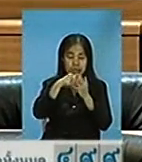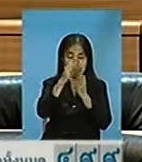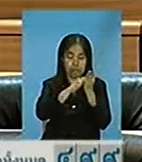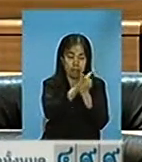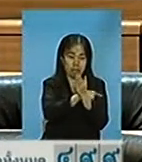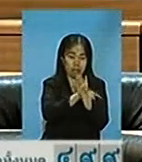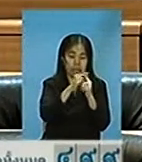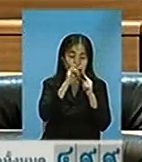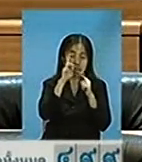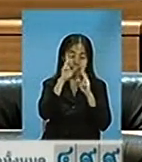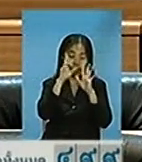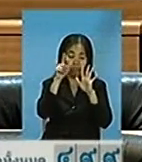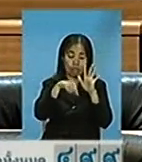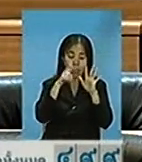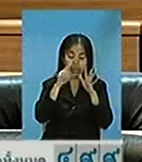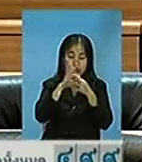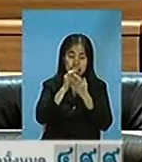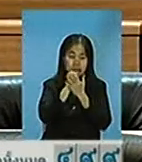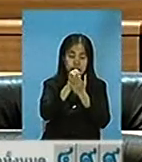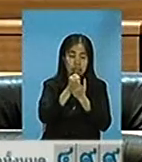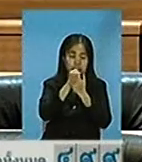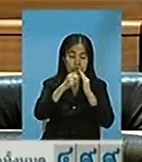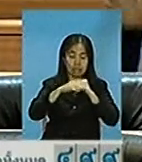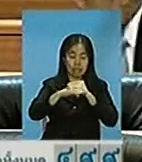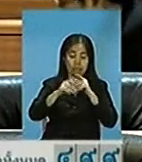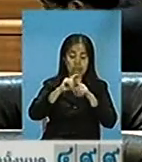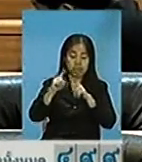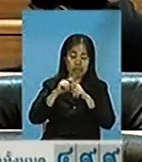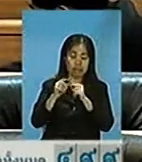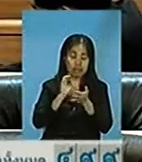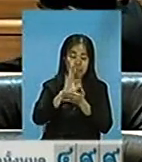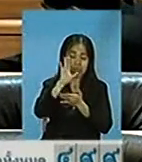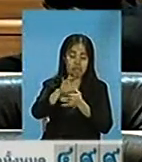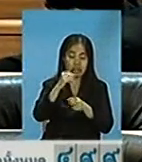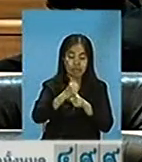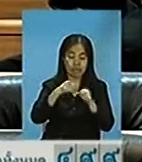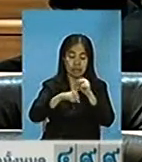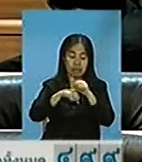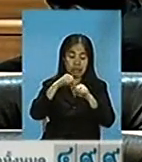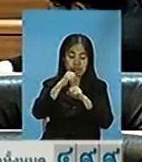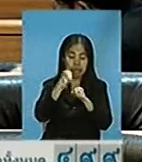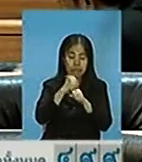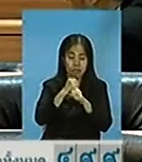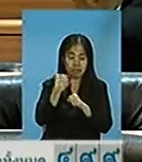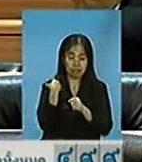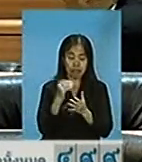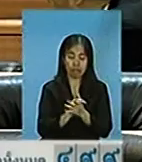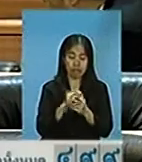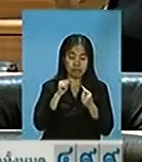นวยความสะดวกด้วยครับให้มีการลงทุนเกี่ยวกับการอุตสาหกรรมการผลิตภัณฑ์